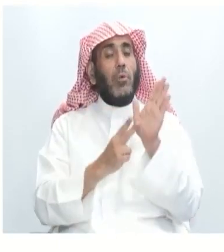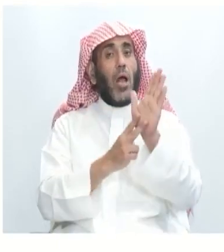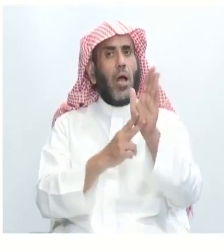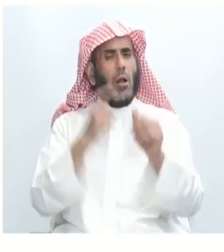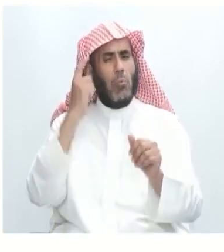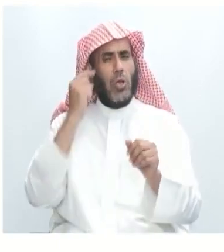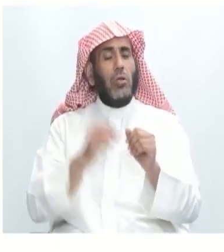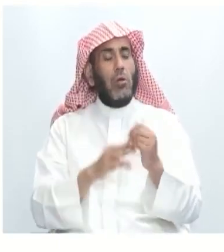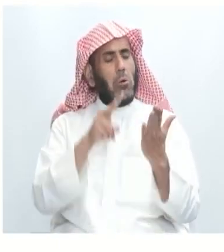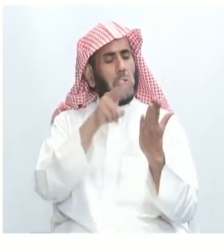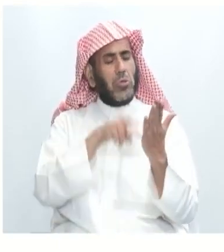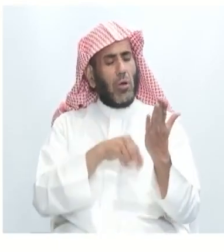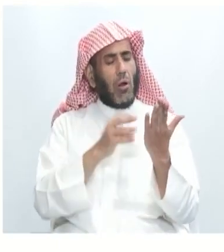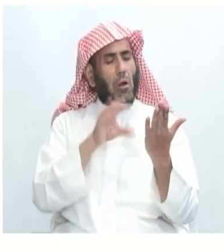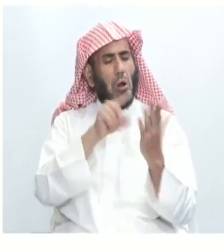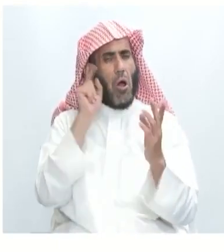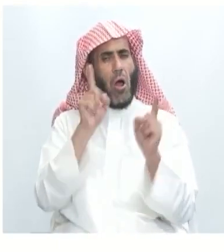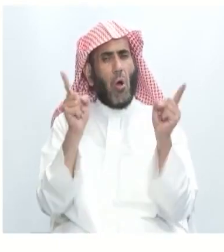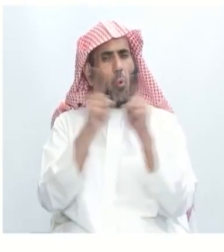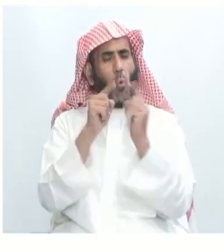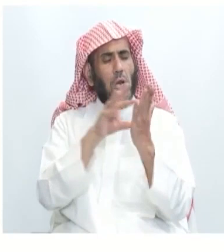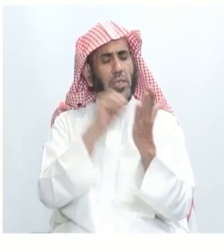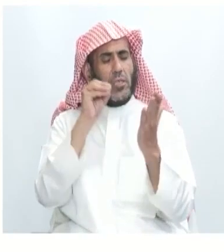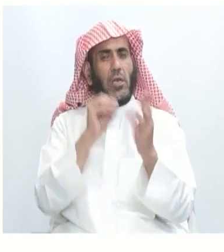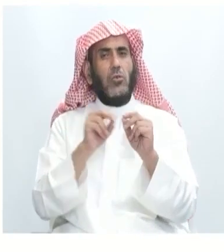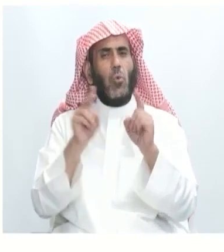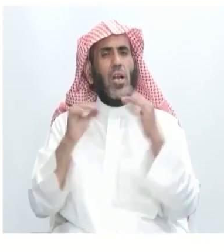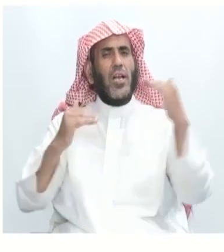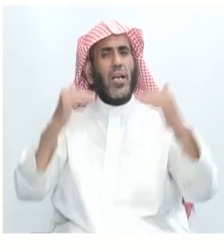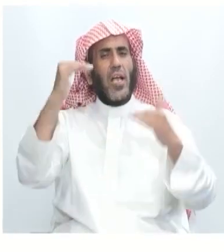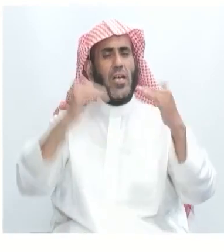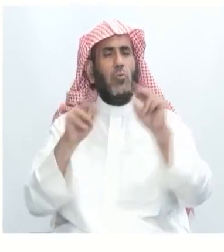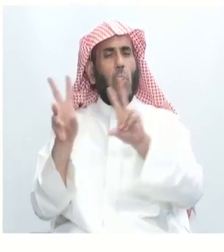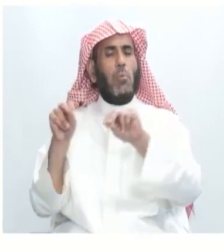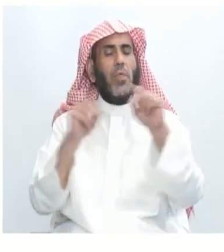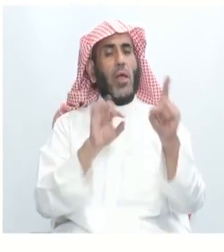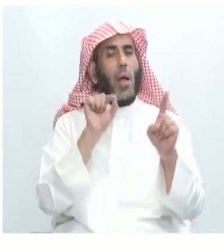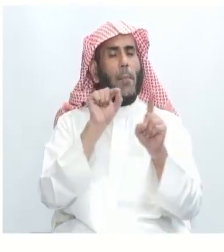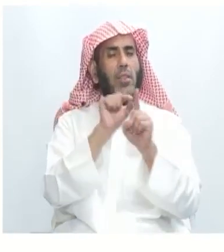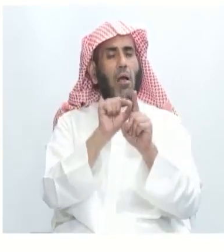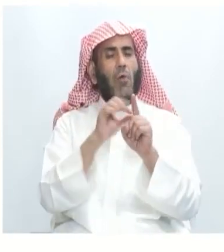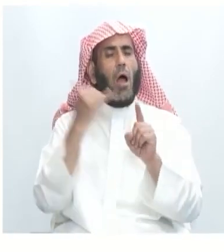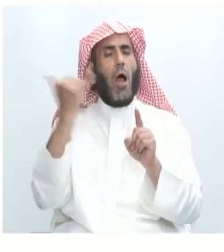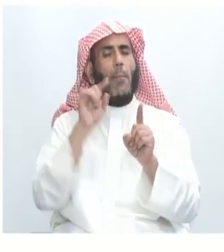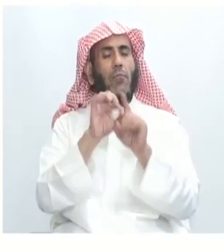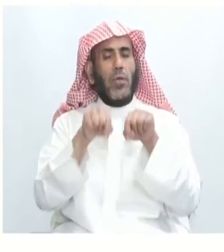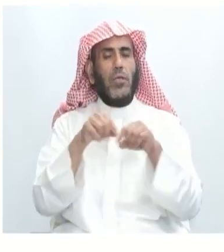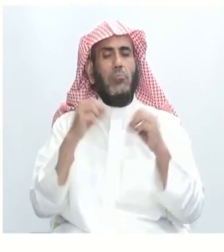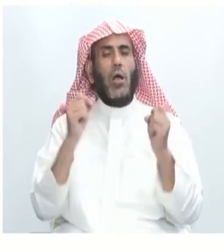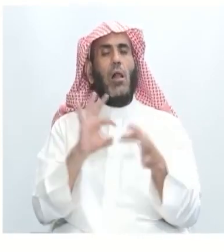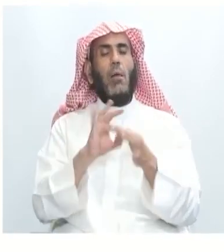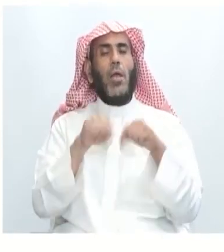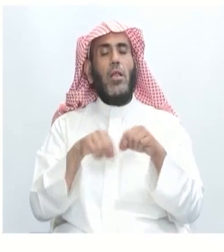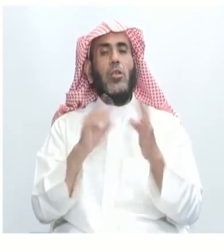الاستقراء ومنهج الاستنتاج ومنهج القياس والمماثله هذه هي اهم الاهداف التدريبيه التي تتعلق بهذه الوحده